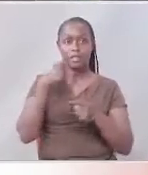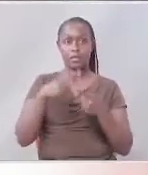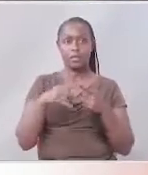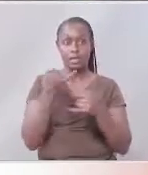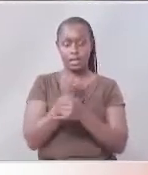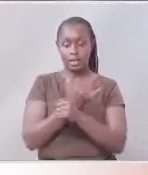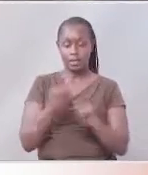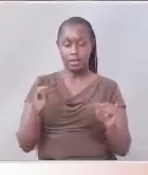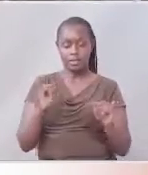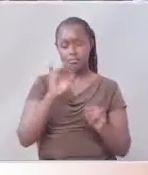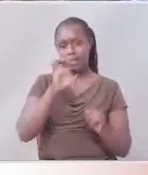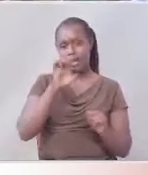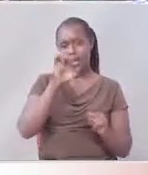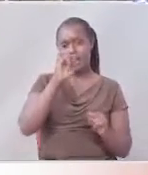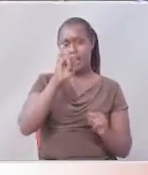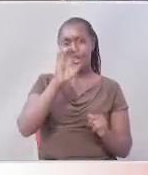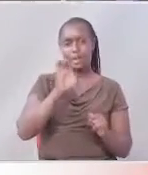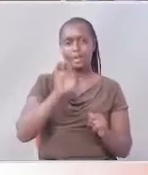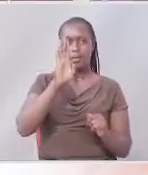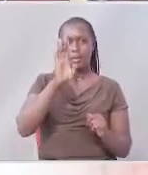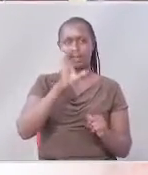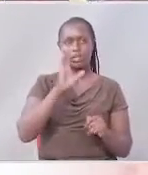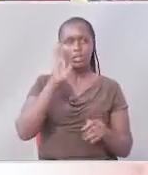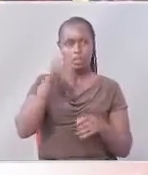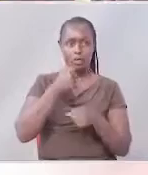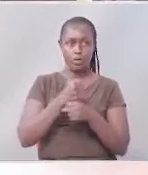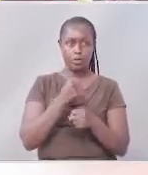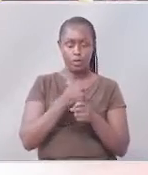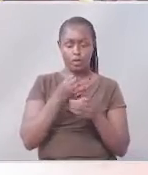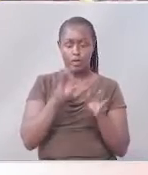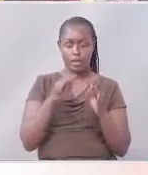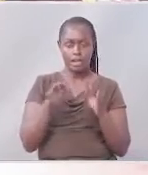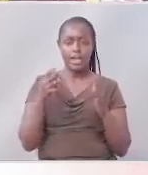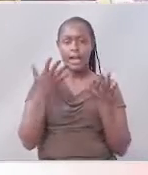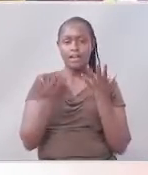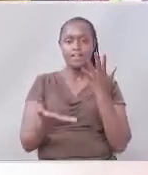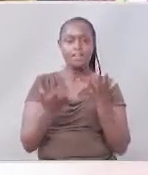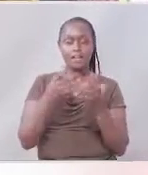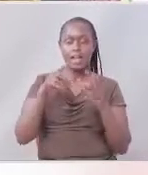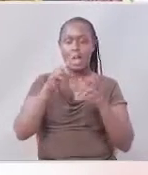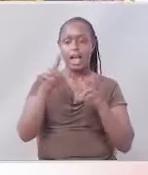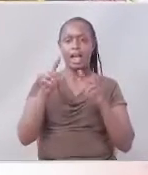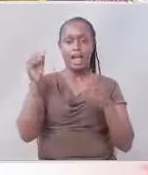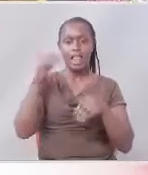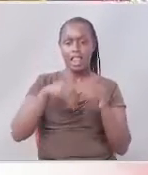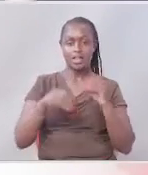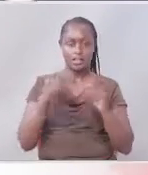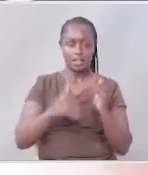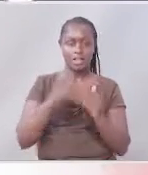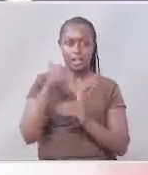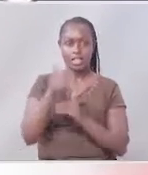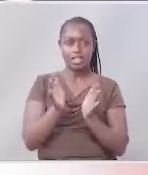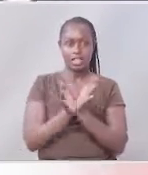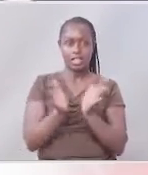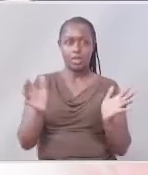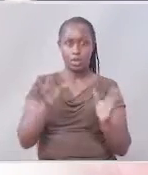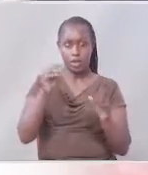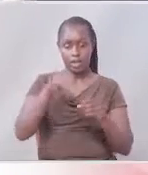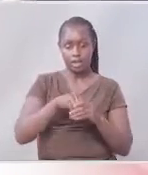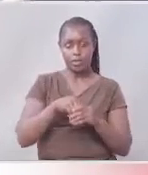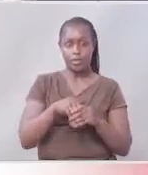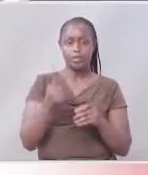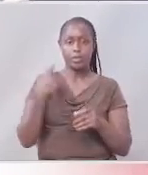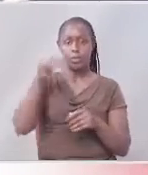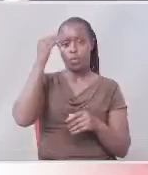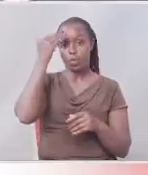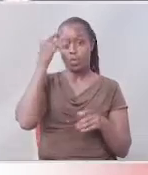Electoral and Boundaries Commission will conduct free and fair elections in the next general election. We know and